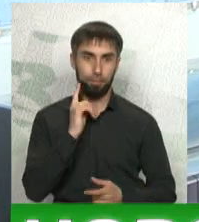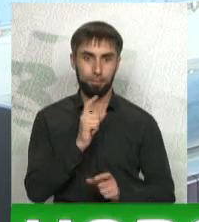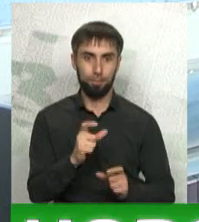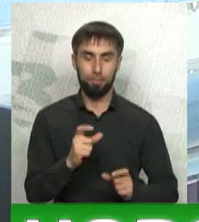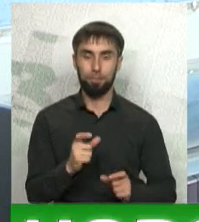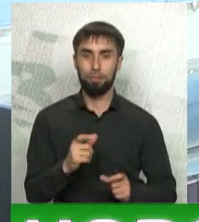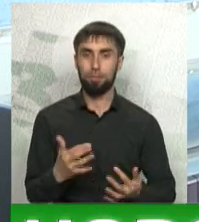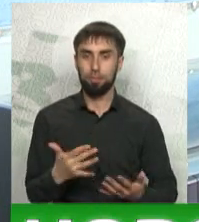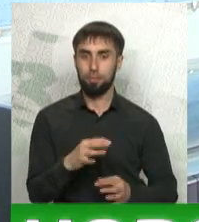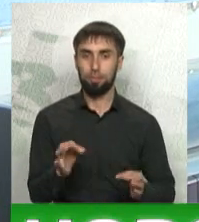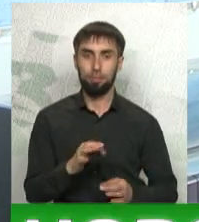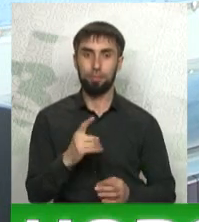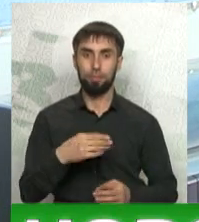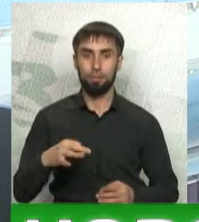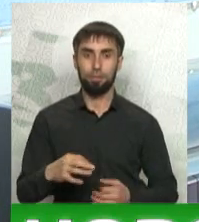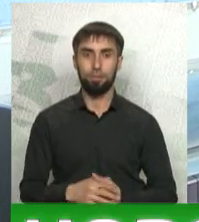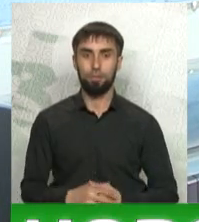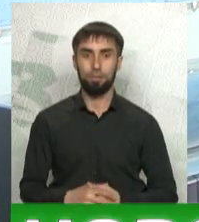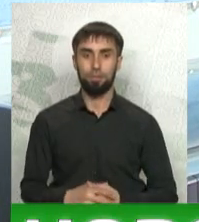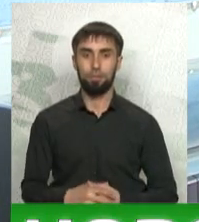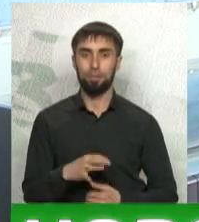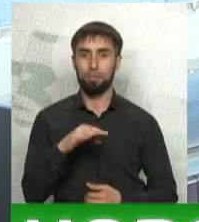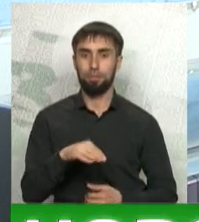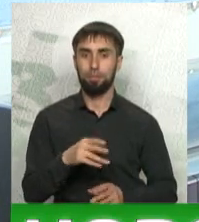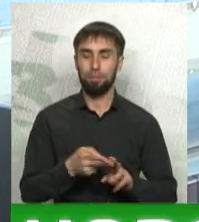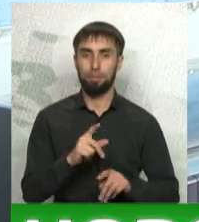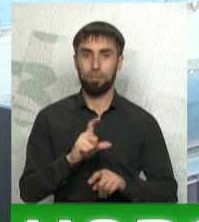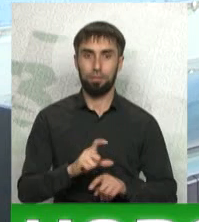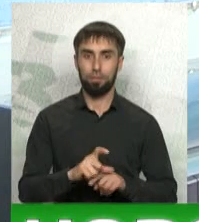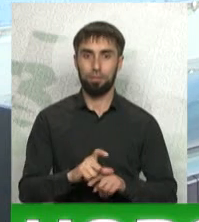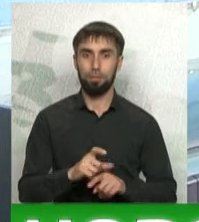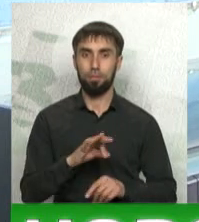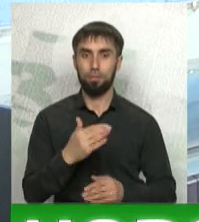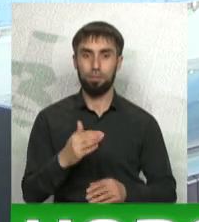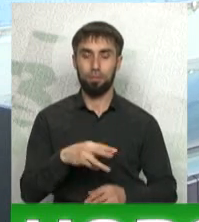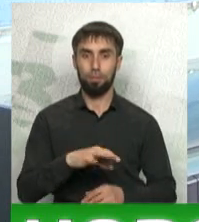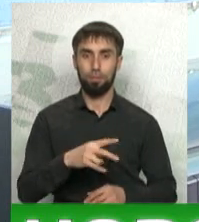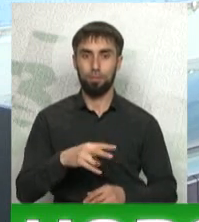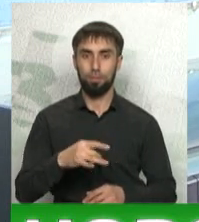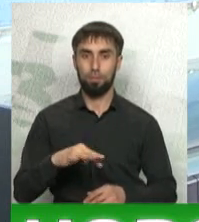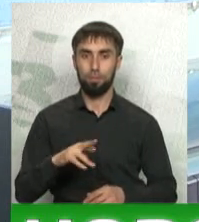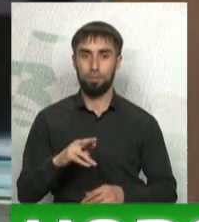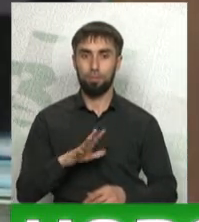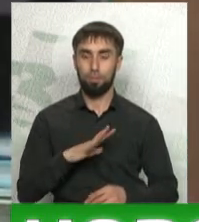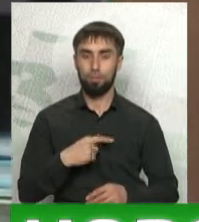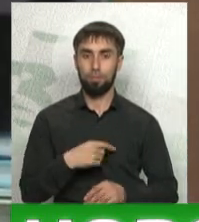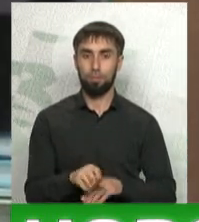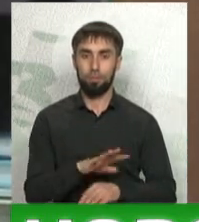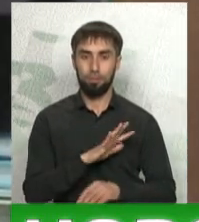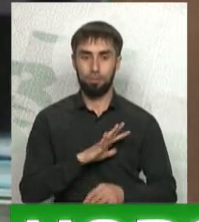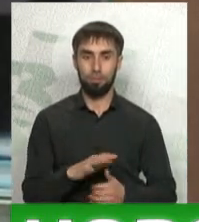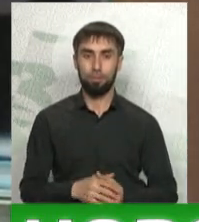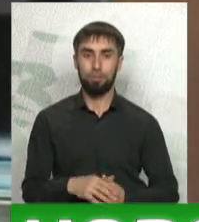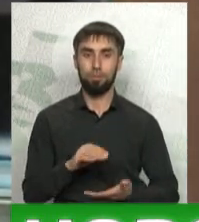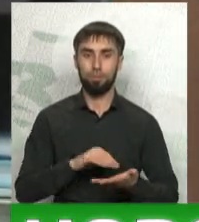востребованы эту песню потому что от этих слов и ответа и мелодию даже мурашки по спине до сих пор бегут